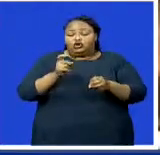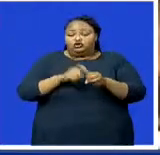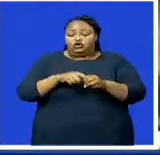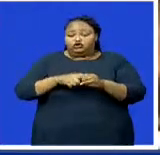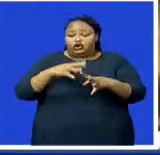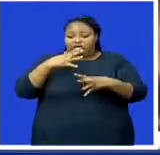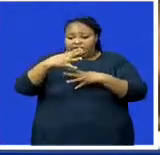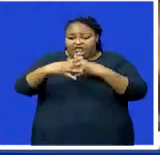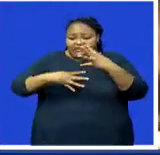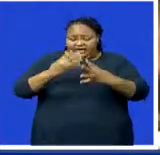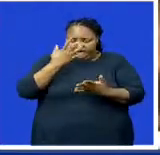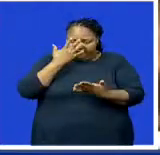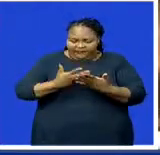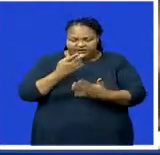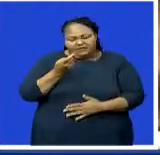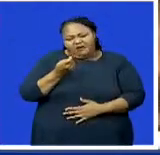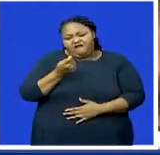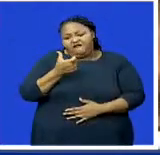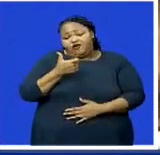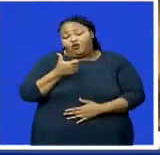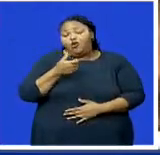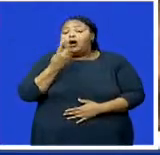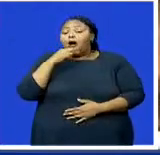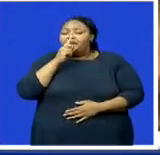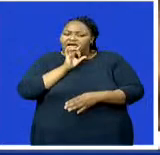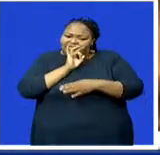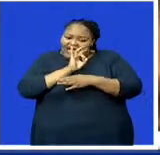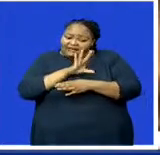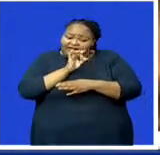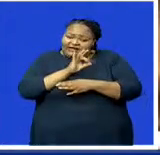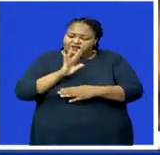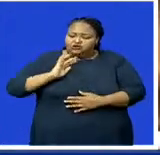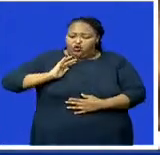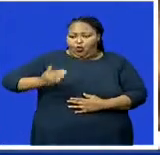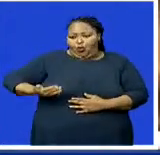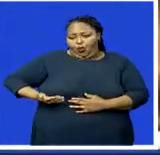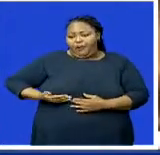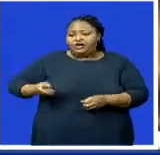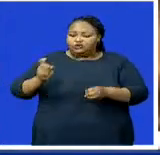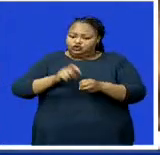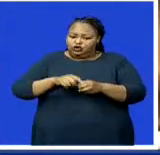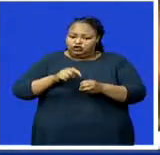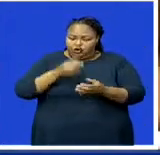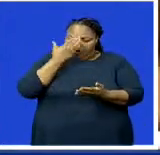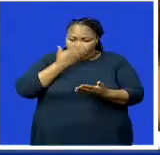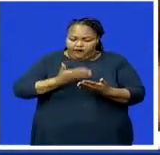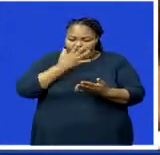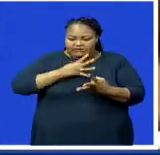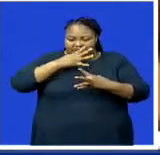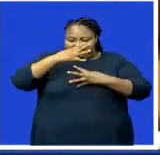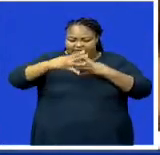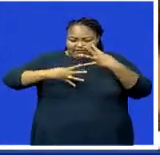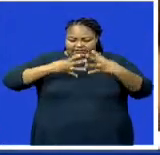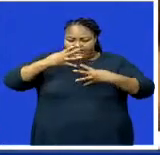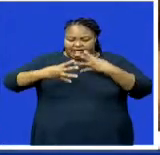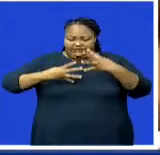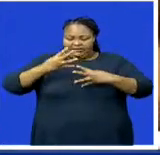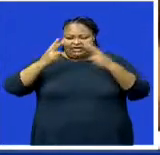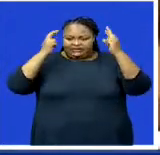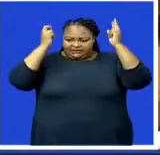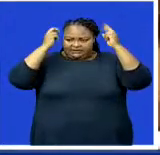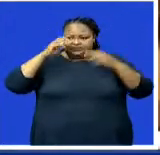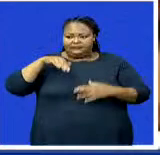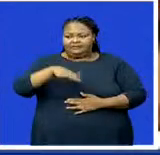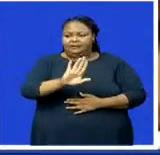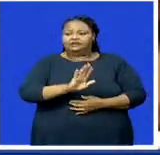nakubo kubesimame ukuthi nabo babe khona basingenelele isifundo baye banenge. Nikita welibandla lelibuya